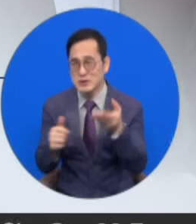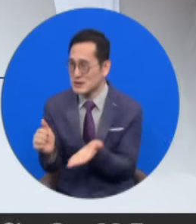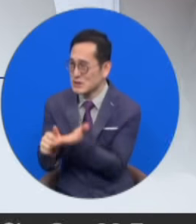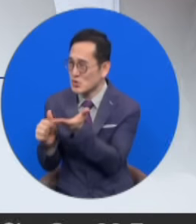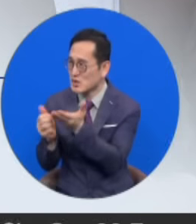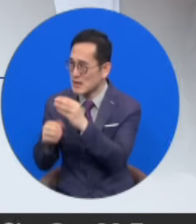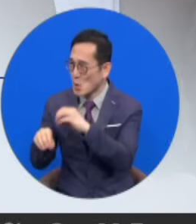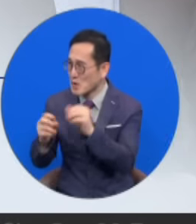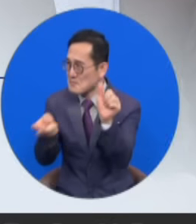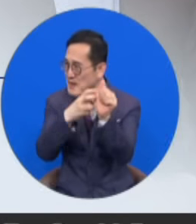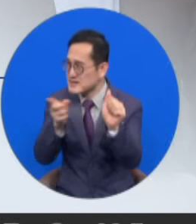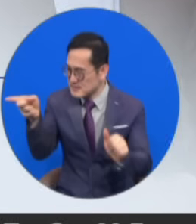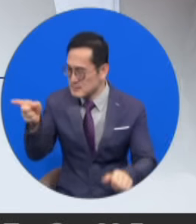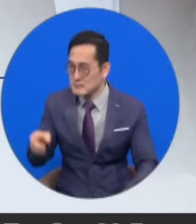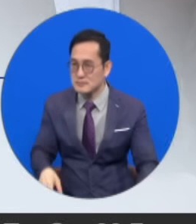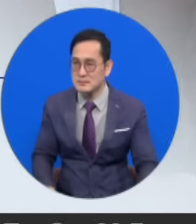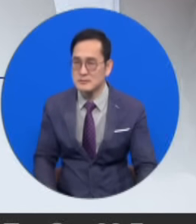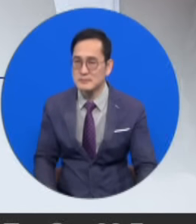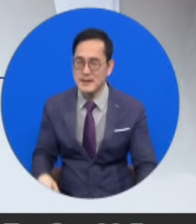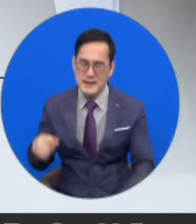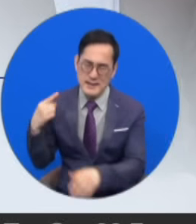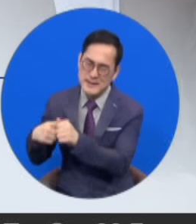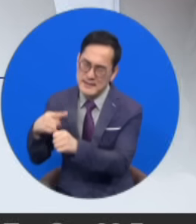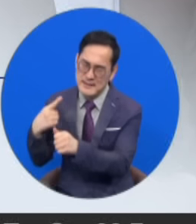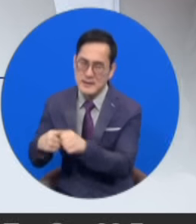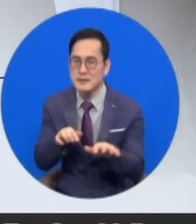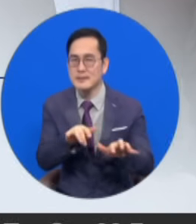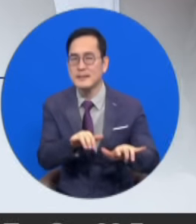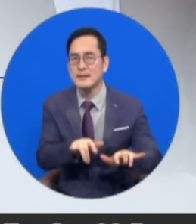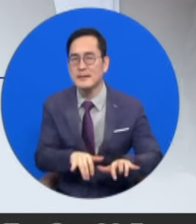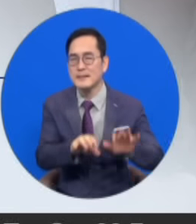연이어 올리며 한동훈 후보를 비판하기도 했습니다.